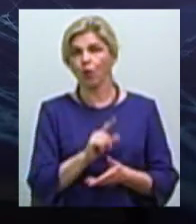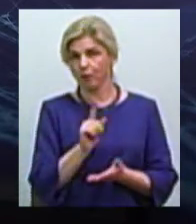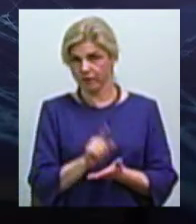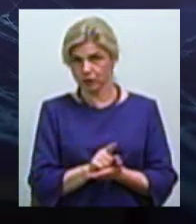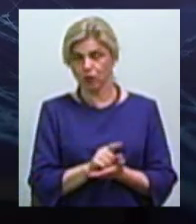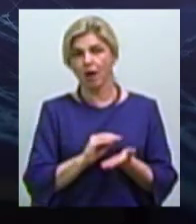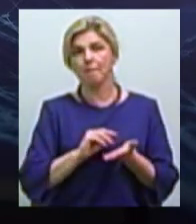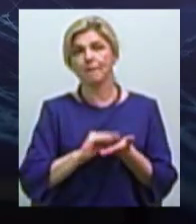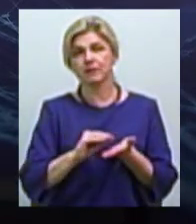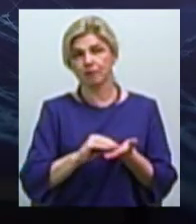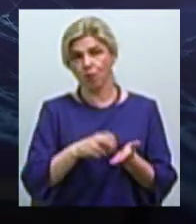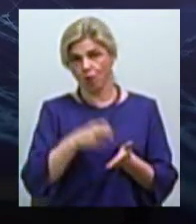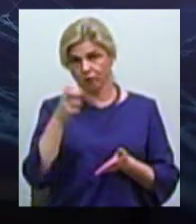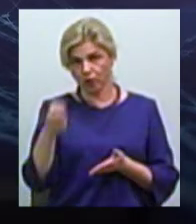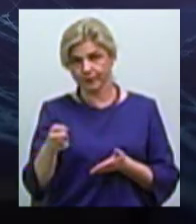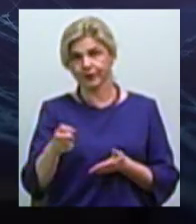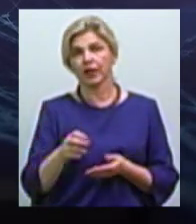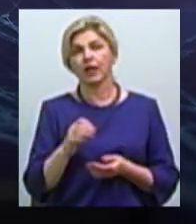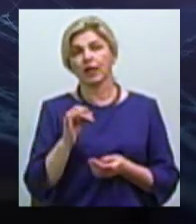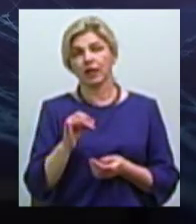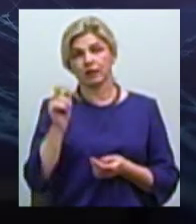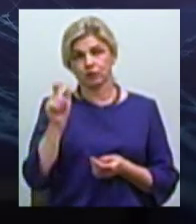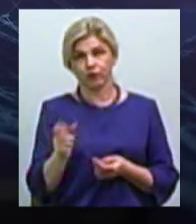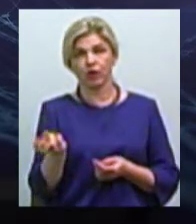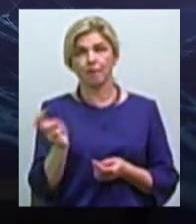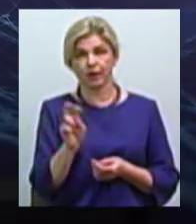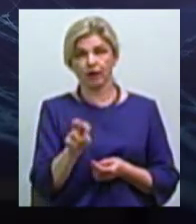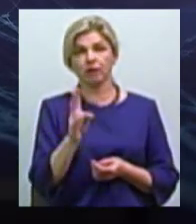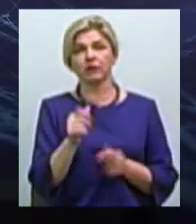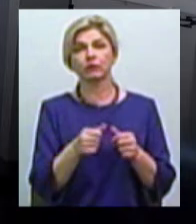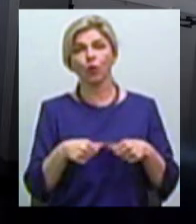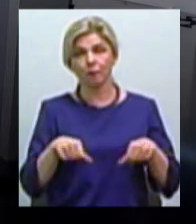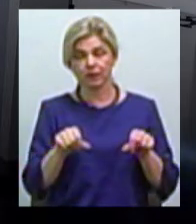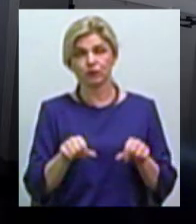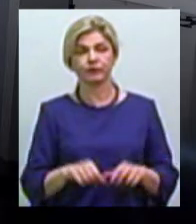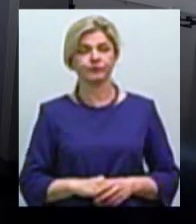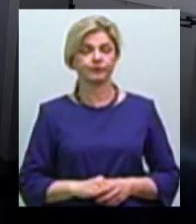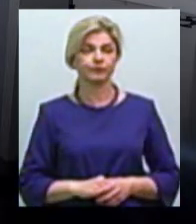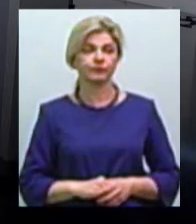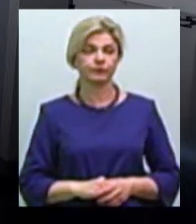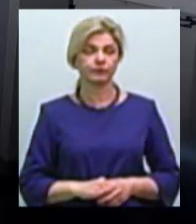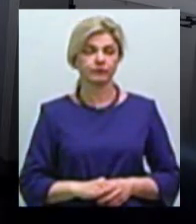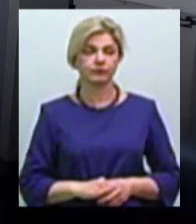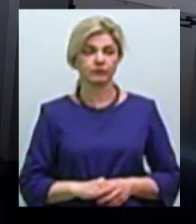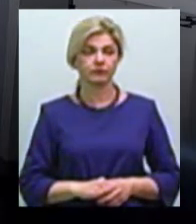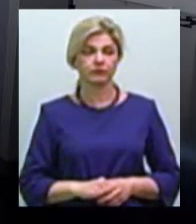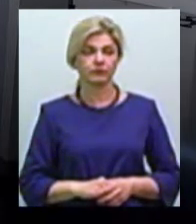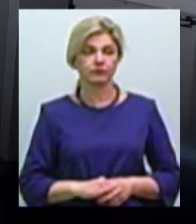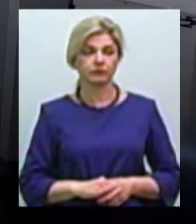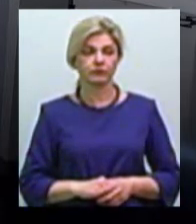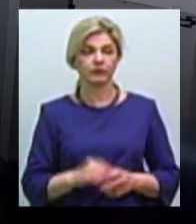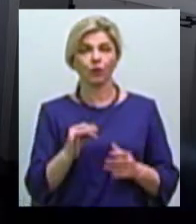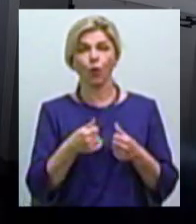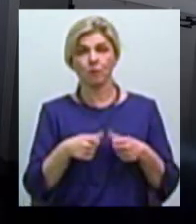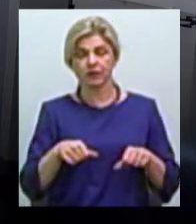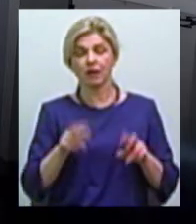на цю комісію обов'язково, письмово. Так. Правопорушник приходить на комісію, і комісія розглядає це